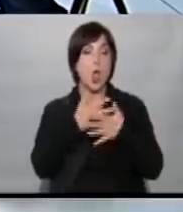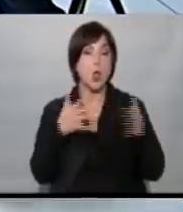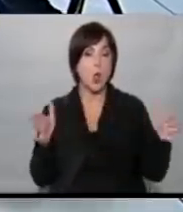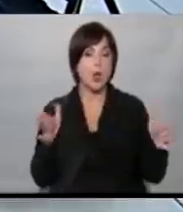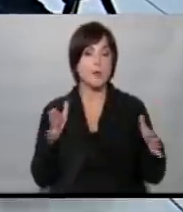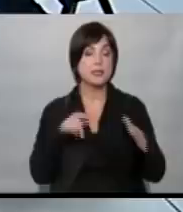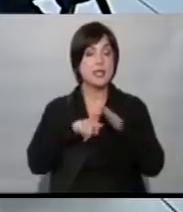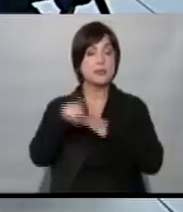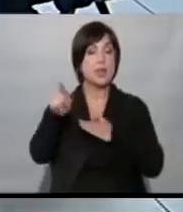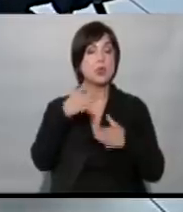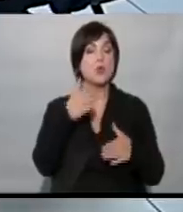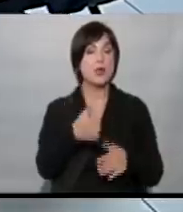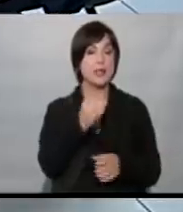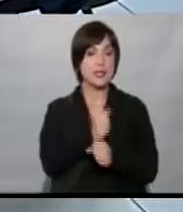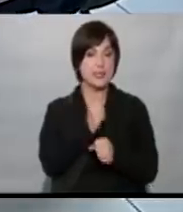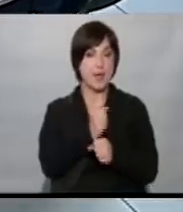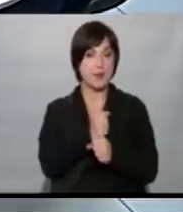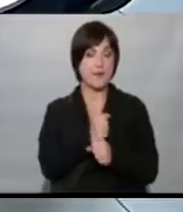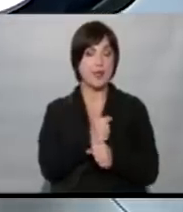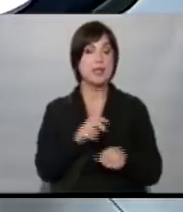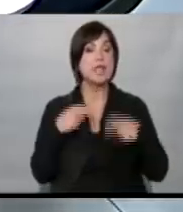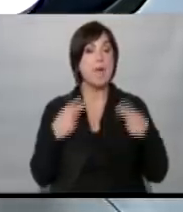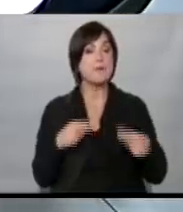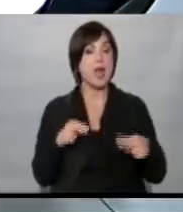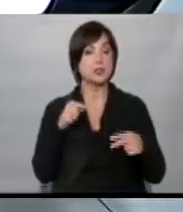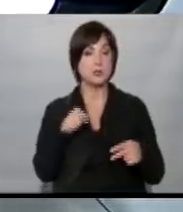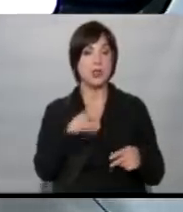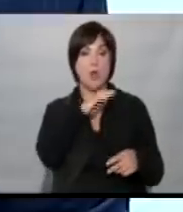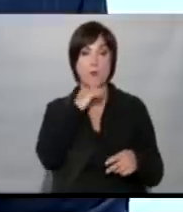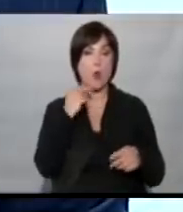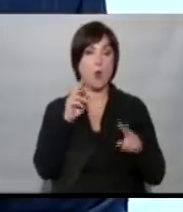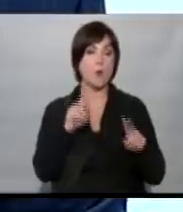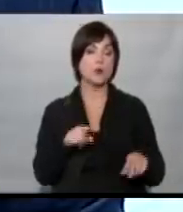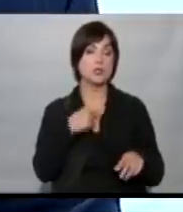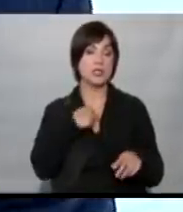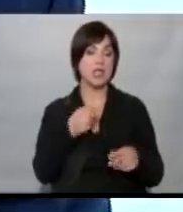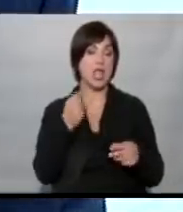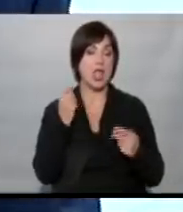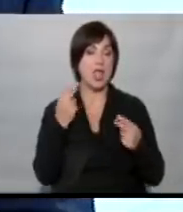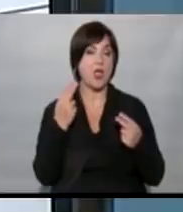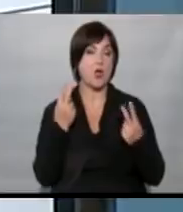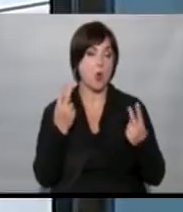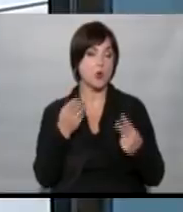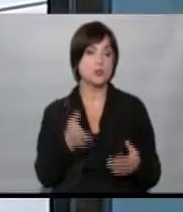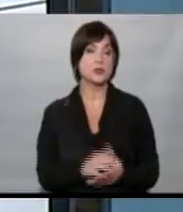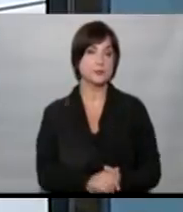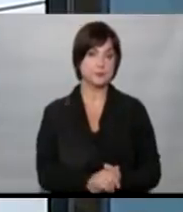големите избегнува да ги реализират. Се плашам дека ова многу може да не чини. Брджиева, од тој аспект,